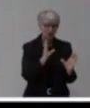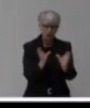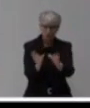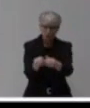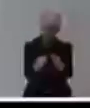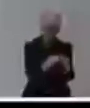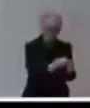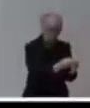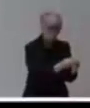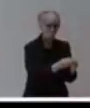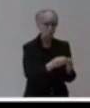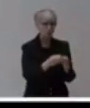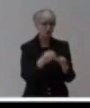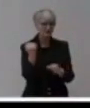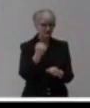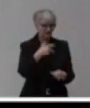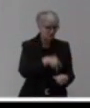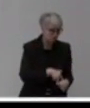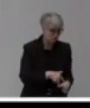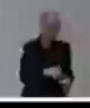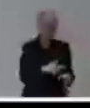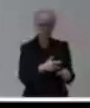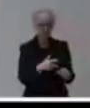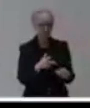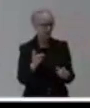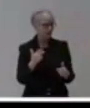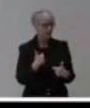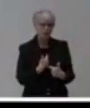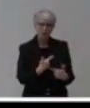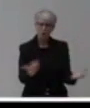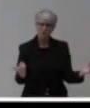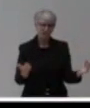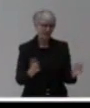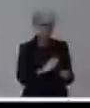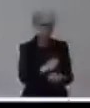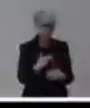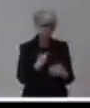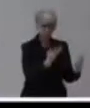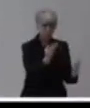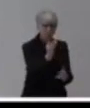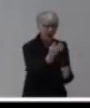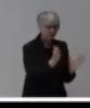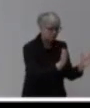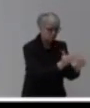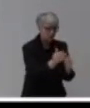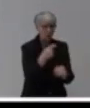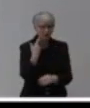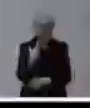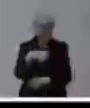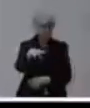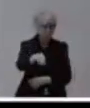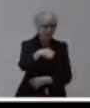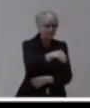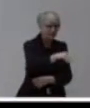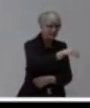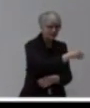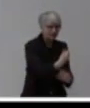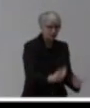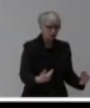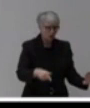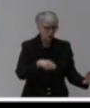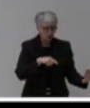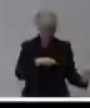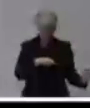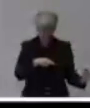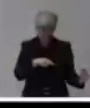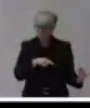sociali, anche questo offerto su tutto i 4 territori. Condotto anche quello dall'Associazione In Cerchio